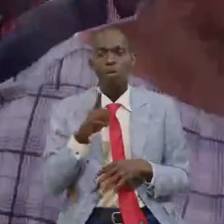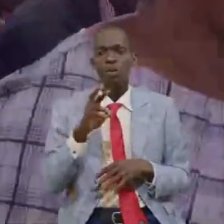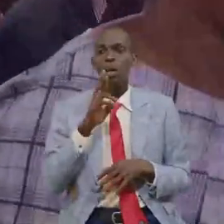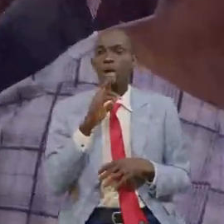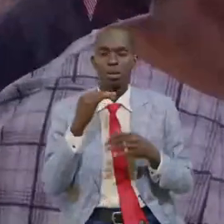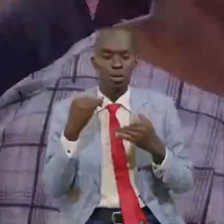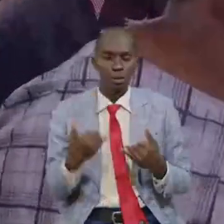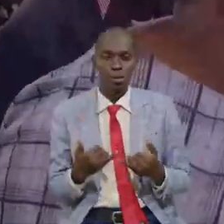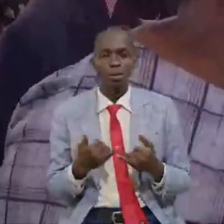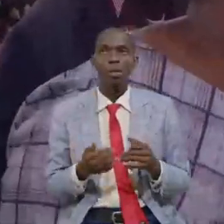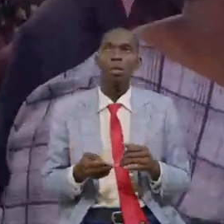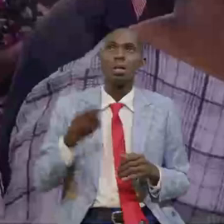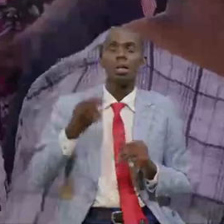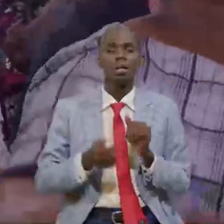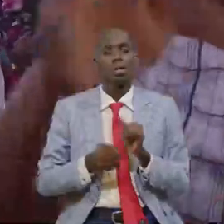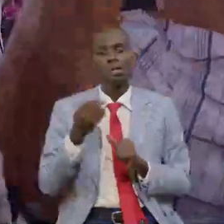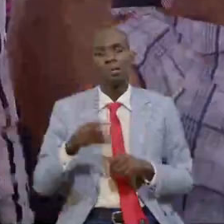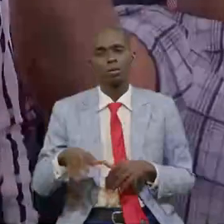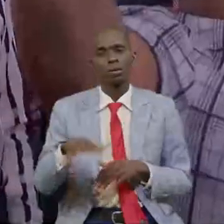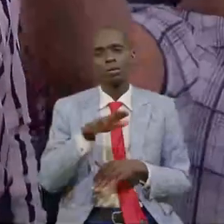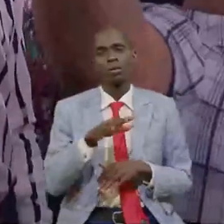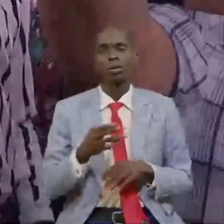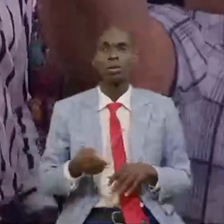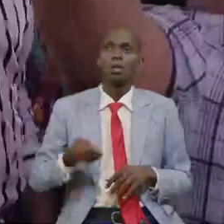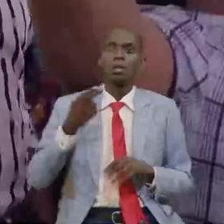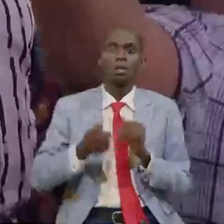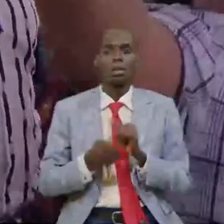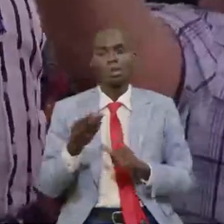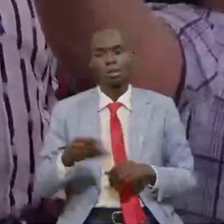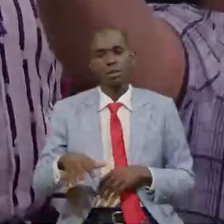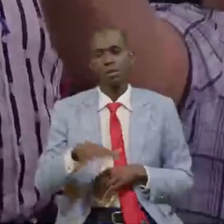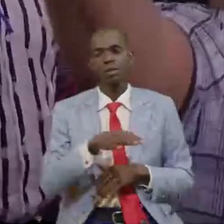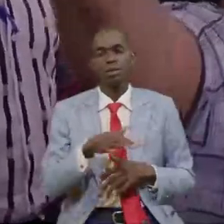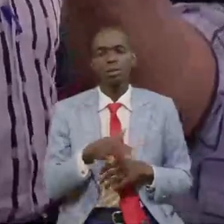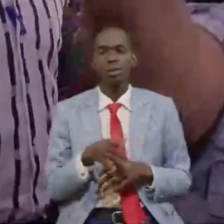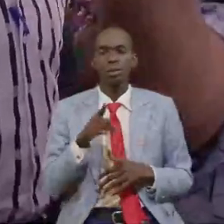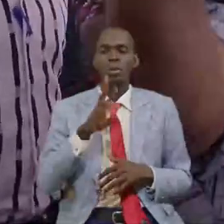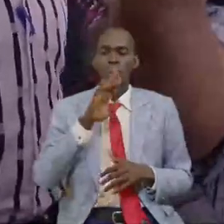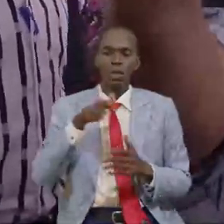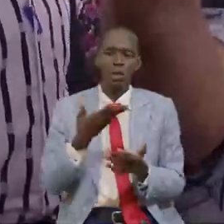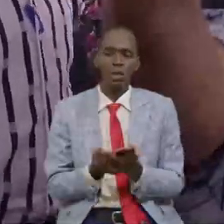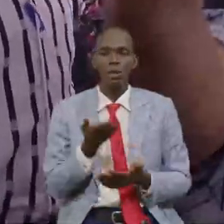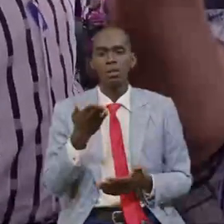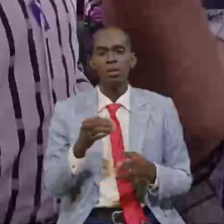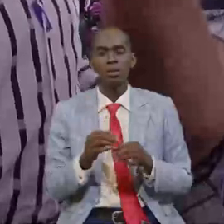maintenant. La terre plus haute. La terre plus haute. Tu y arriveras.